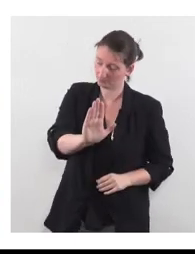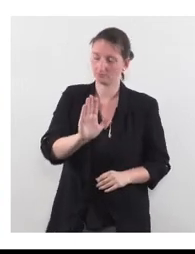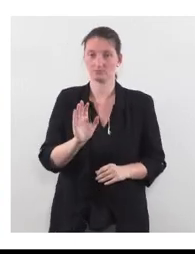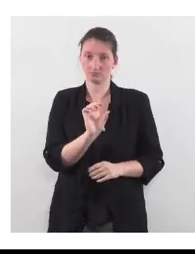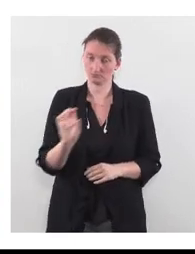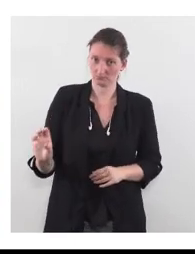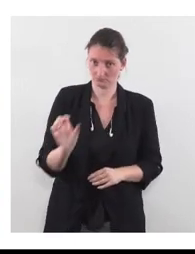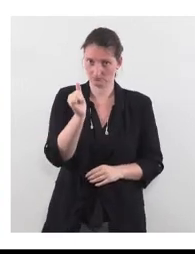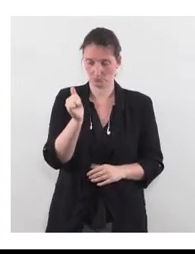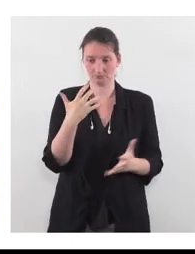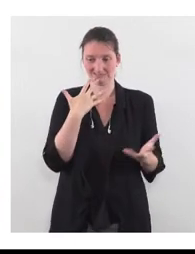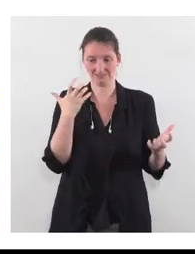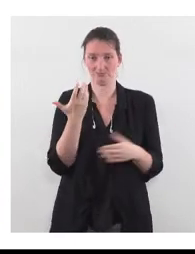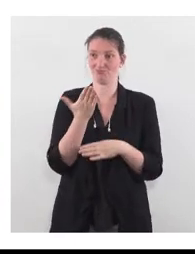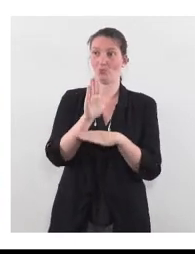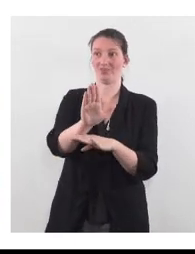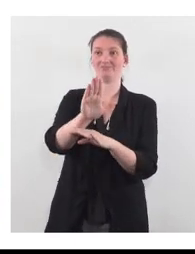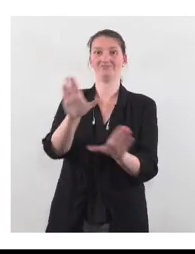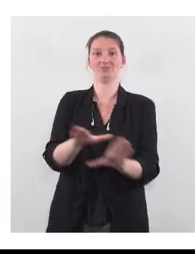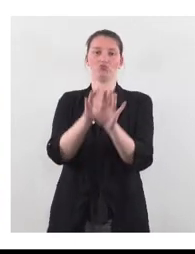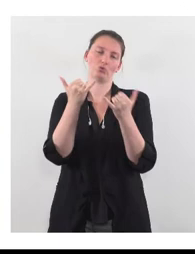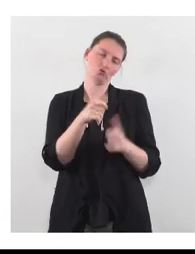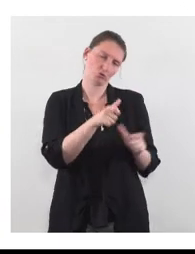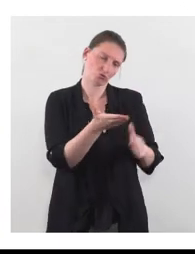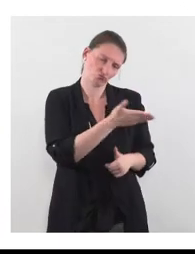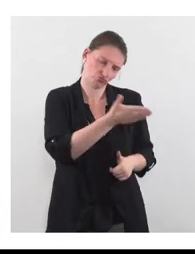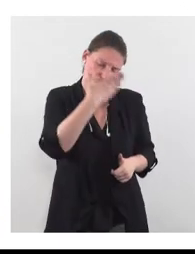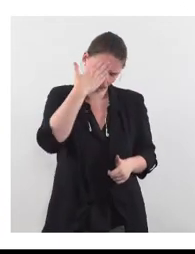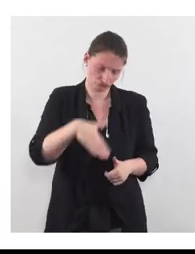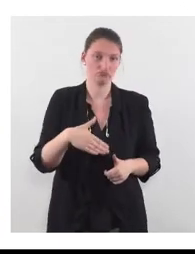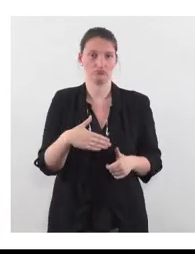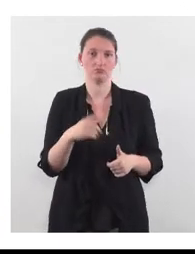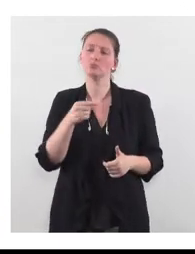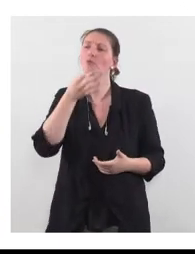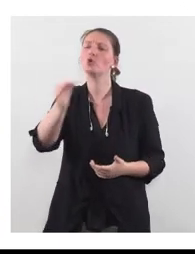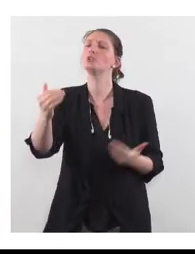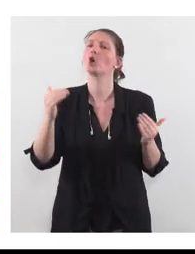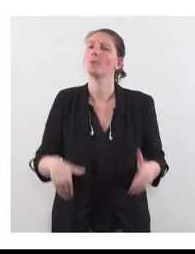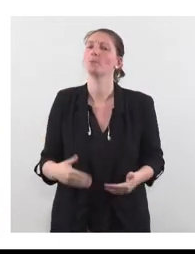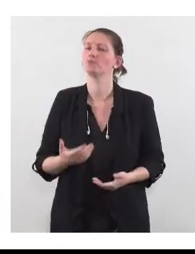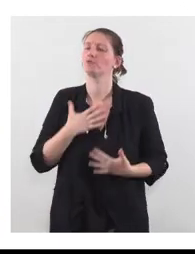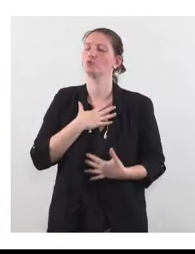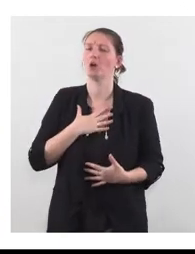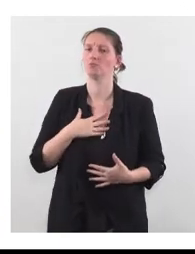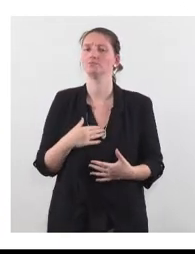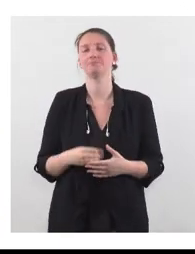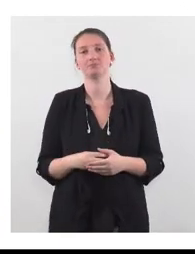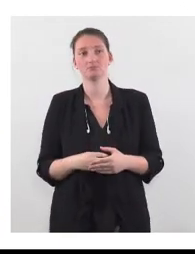d'une part, la volonté affichée. Ici, plein de gens le savent, hein, mais ça fait du bien de le dire dans un contexte où on est